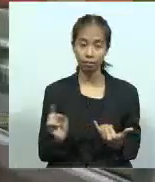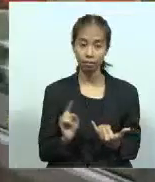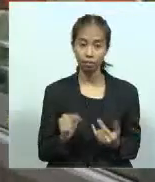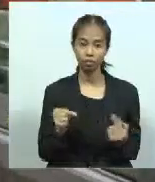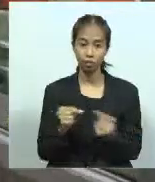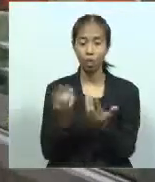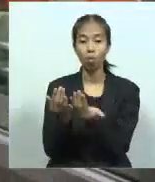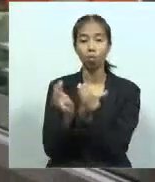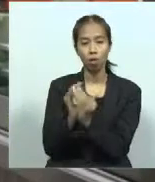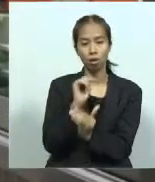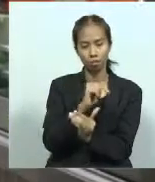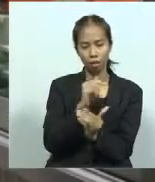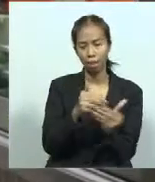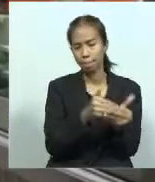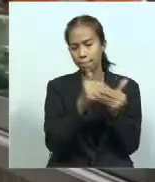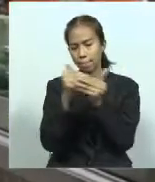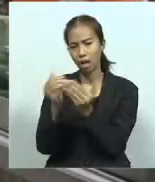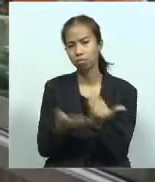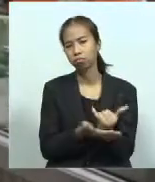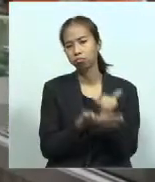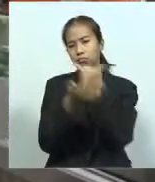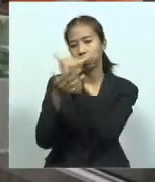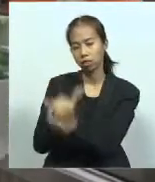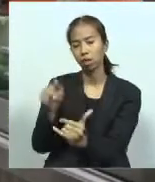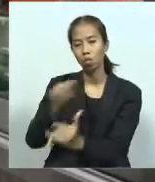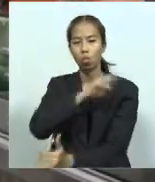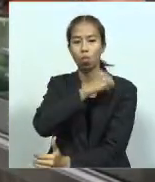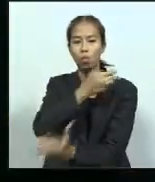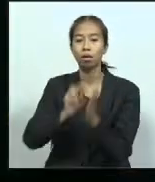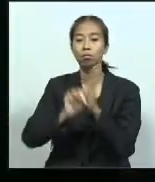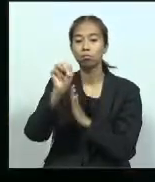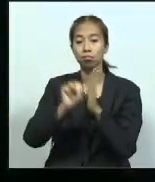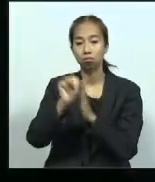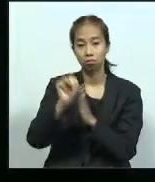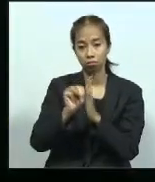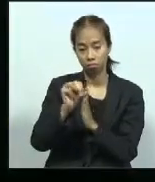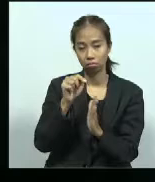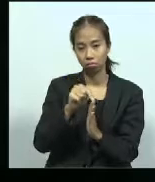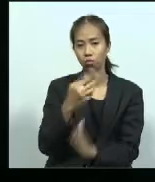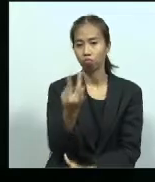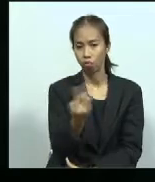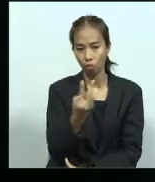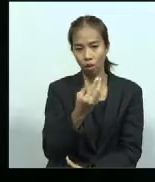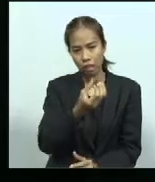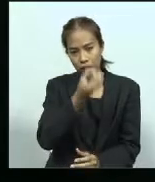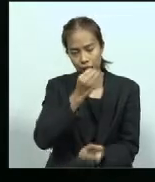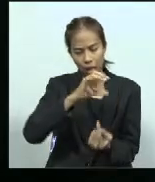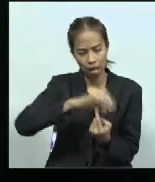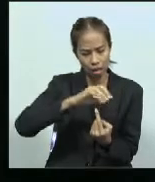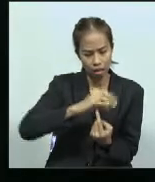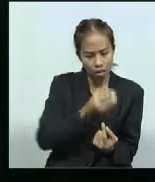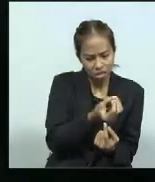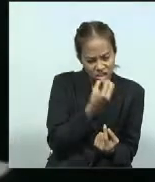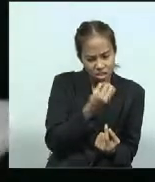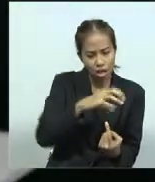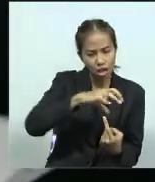ทางญาติก็ได้มีการนำตัวผู้ป่วยเนี่ยไปส่งอยู่ที่โรงพยาบาลน่านค่ะหลังจากที่ทั้งสองคนกินเห็ดพิษเข้าไ